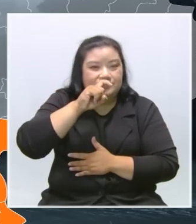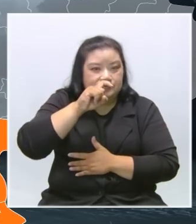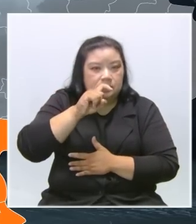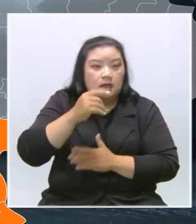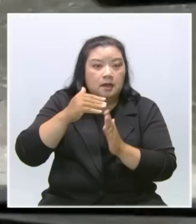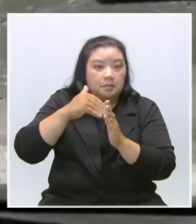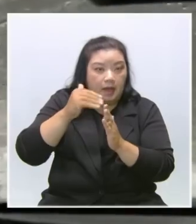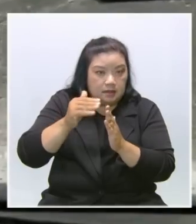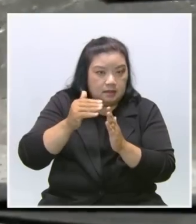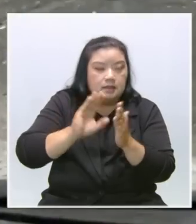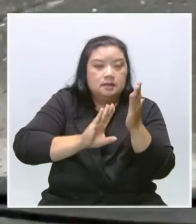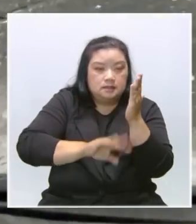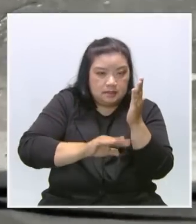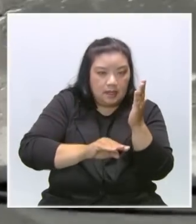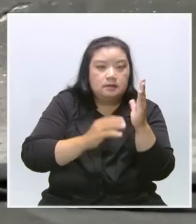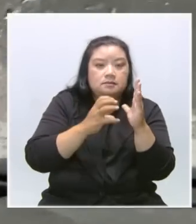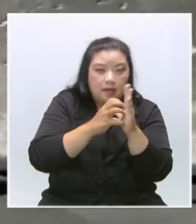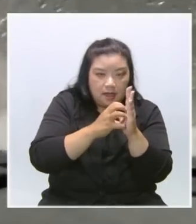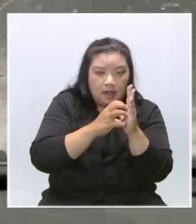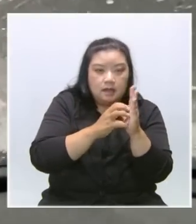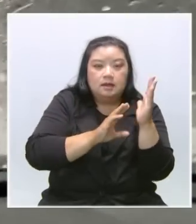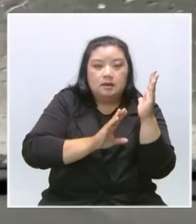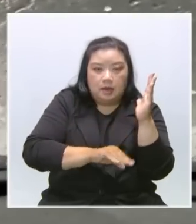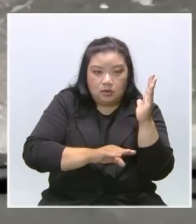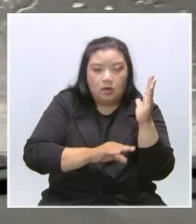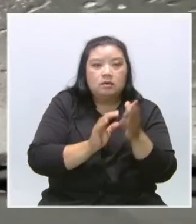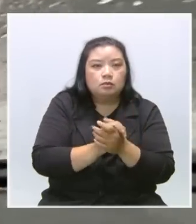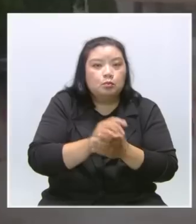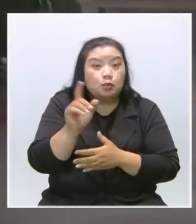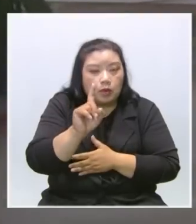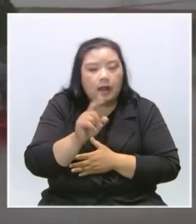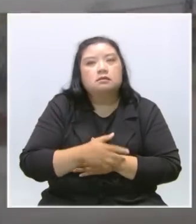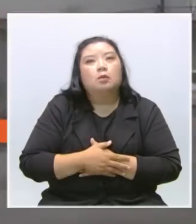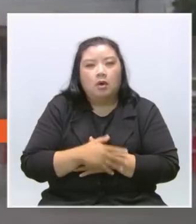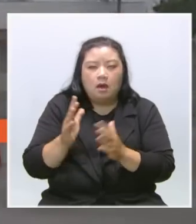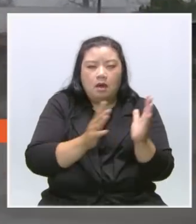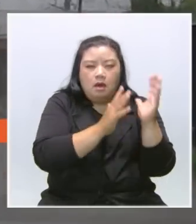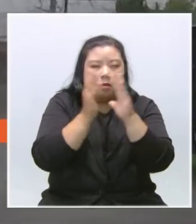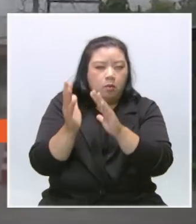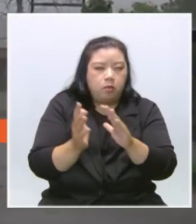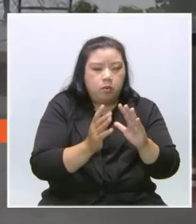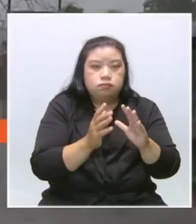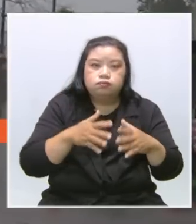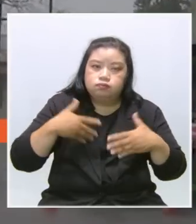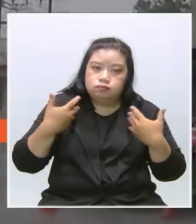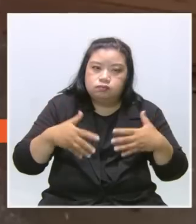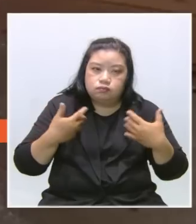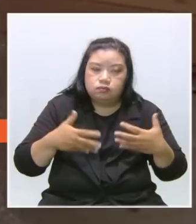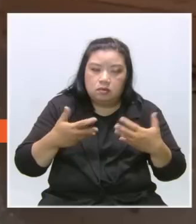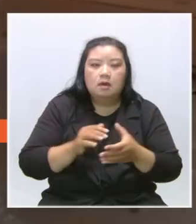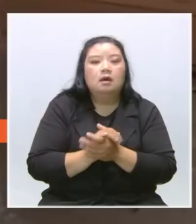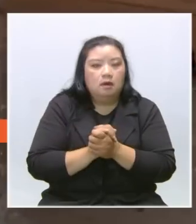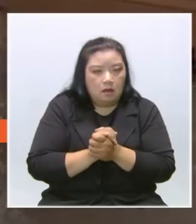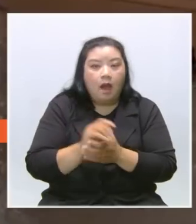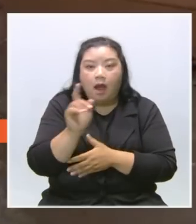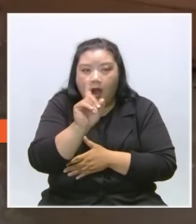ี้ภาคเหนือ อีสาร พักลาง และผาตวันออก ยังคงพระเชิญกับภายุรดูร้อนเช่นกันค่ะดันั้นขอให้ประ